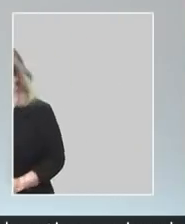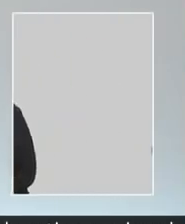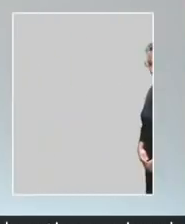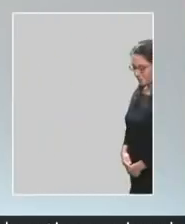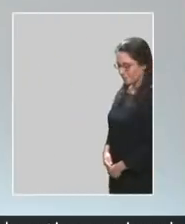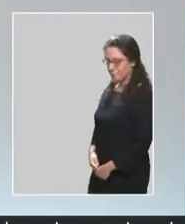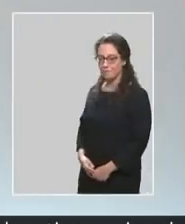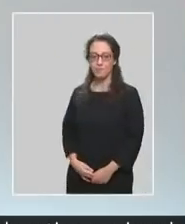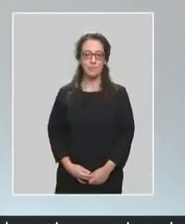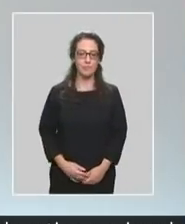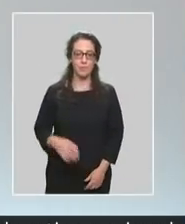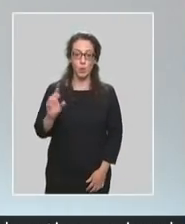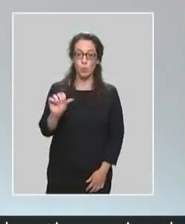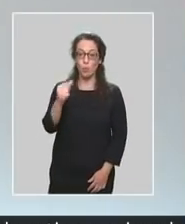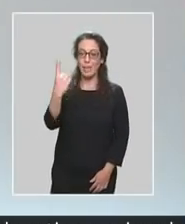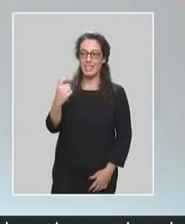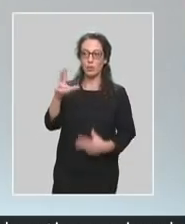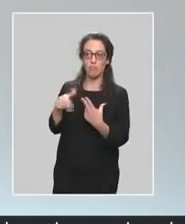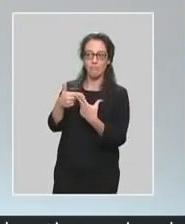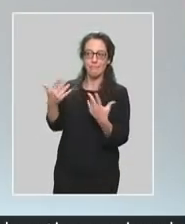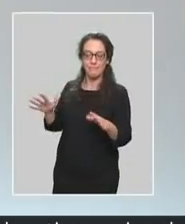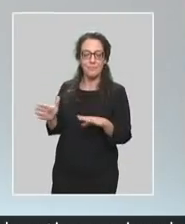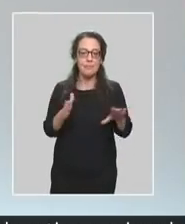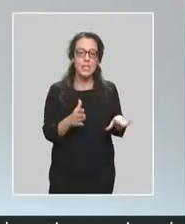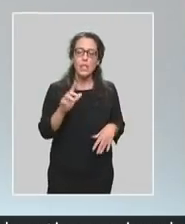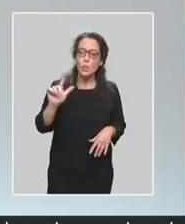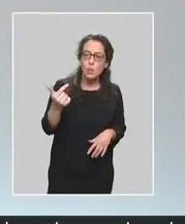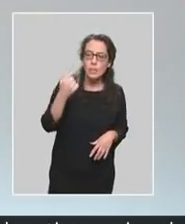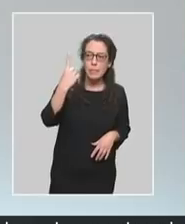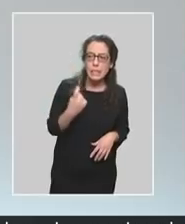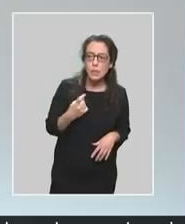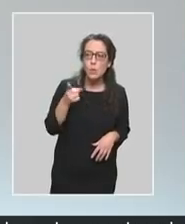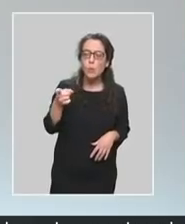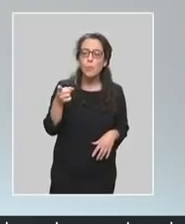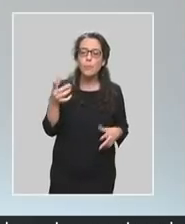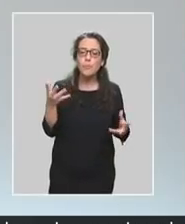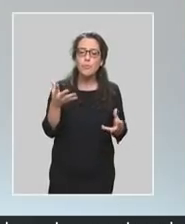Ça, c'est pour votre première question. Et puis votre deuxième question, c'est donc sur